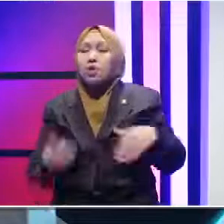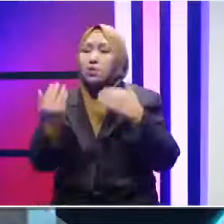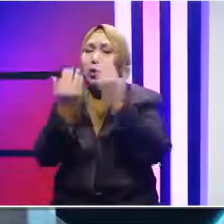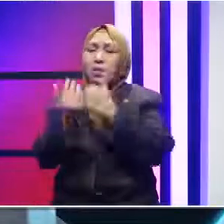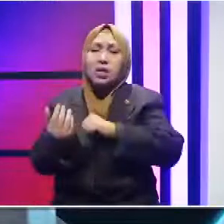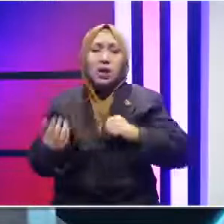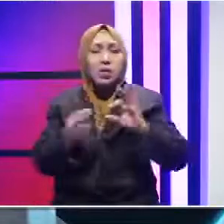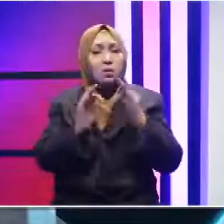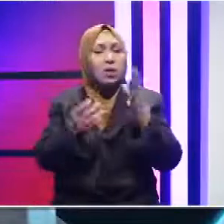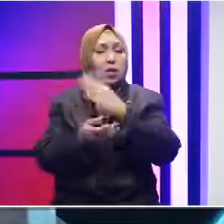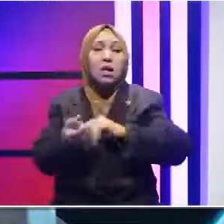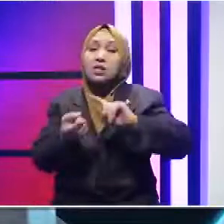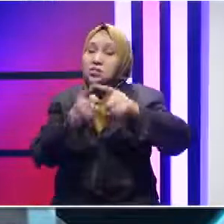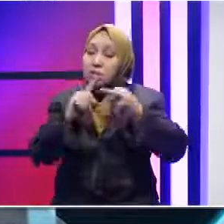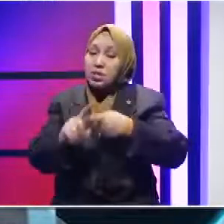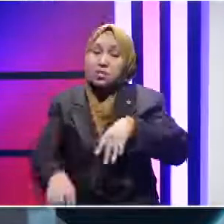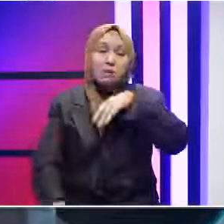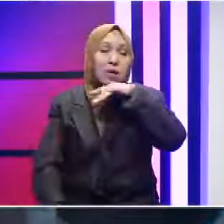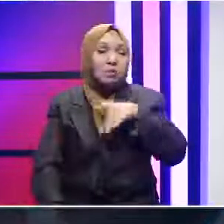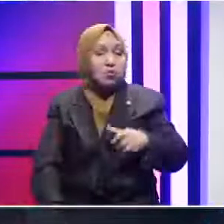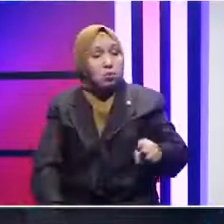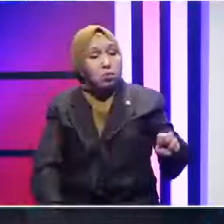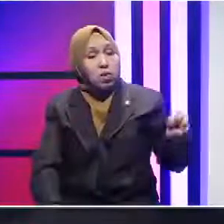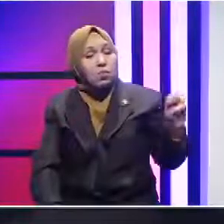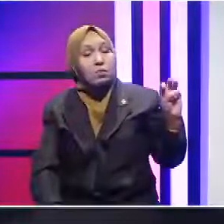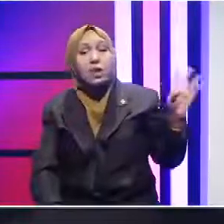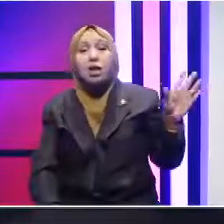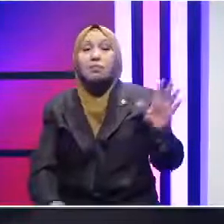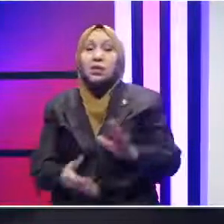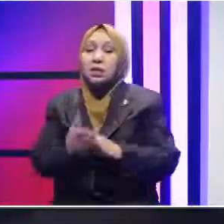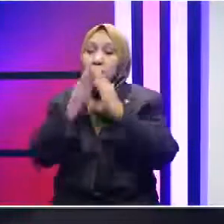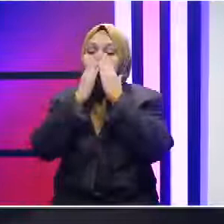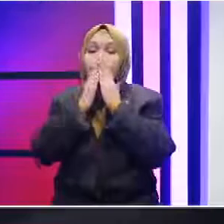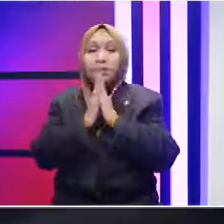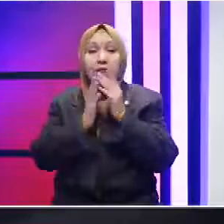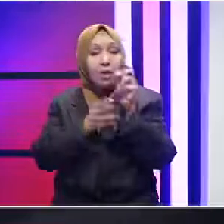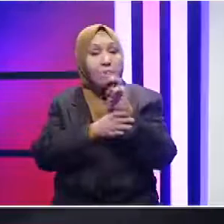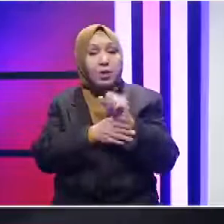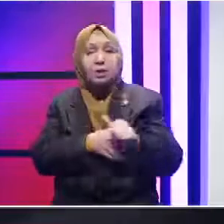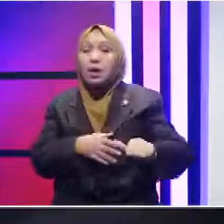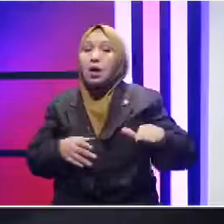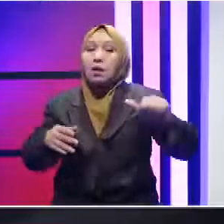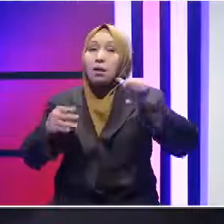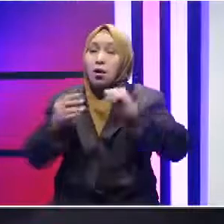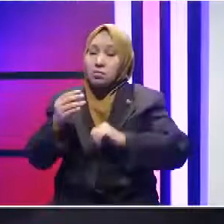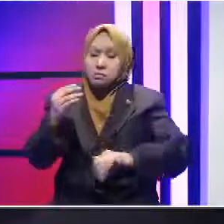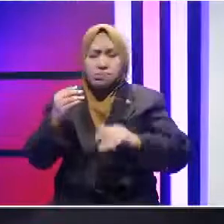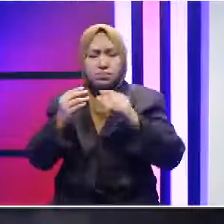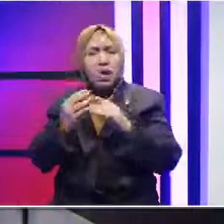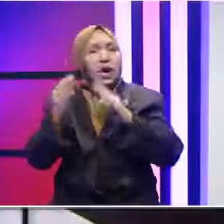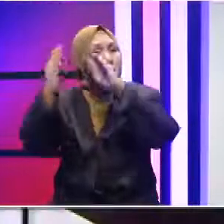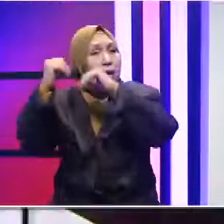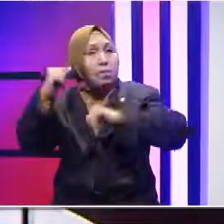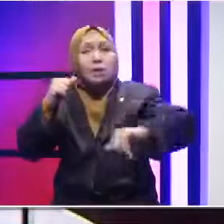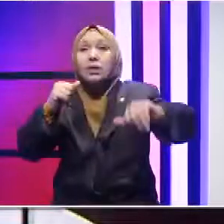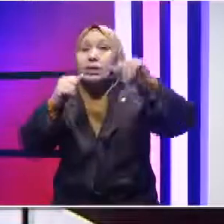wa sahbihi wa baraka wa sallam. Walhamdulillahi rabbil alamin. Qadrullah. Minna wa minkum taqabbal ya karim.